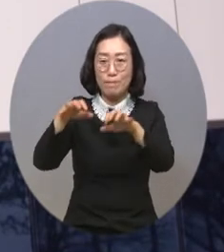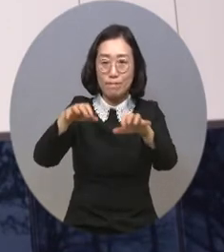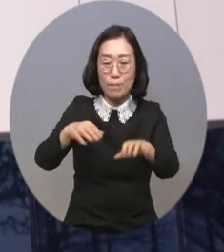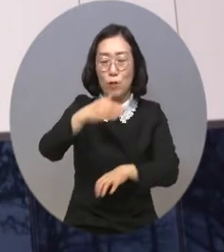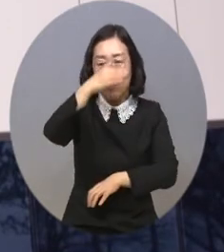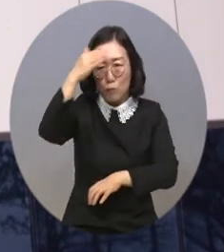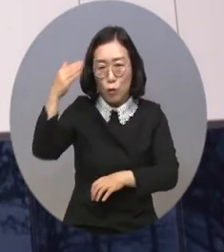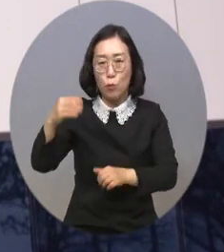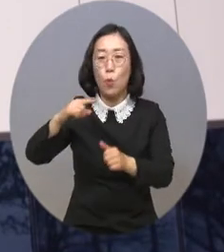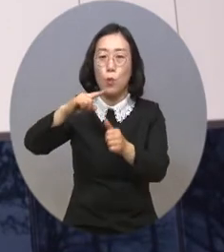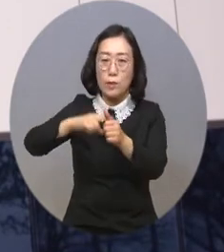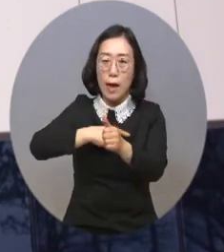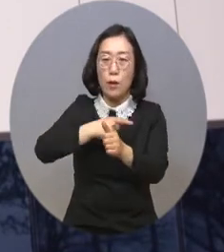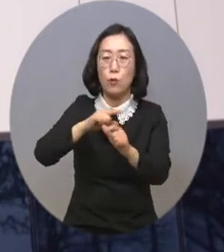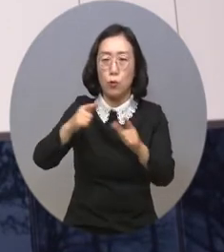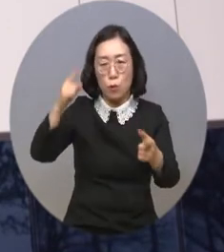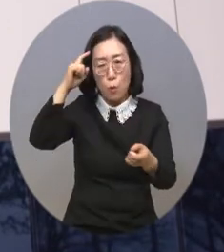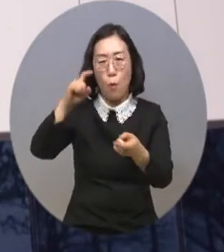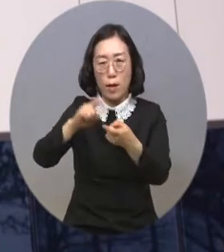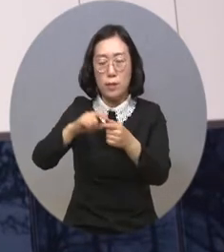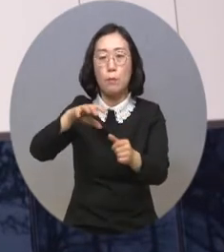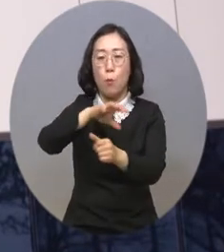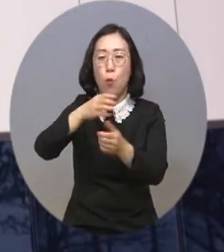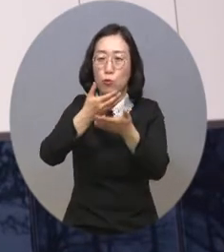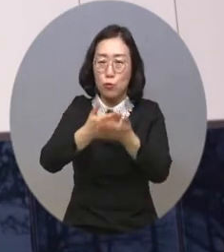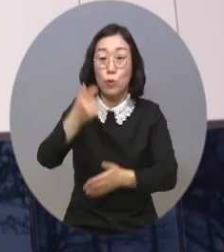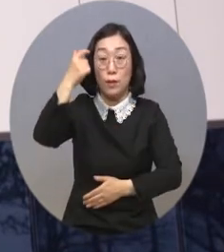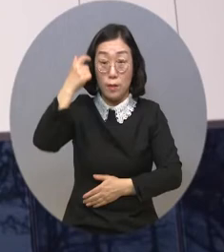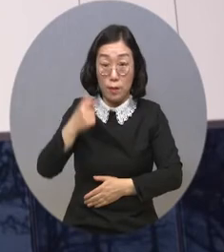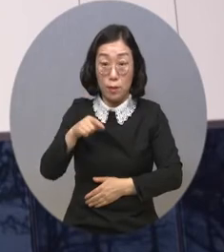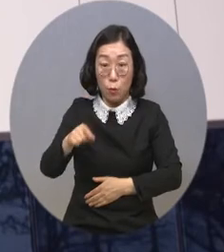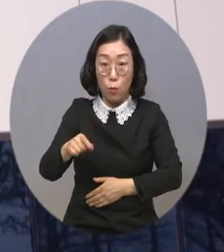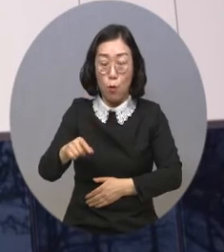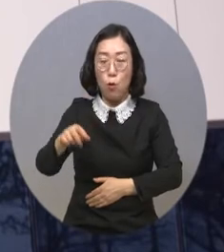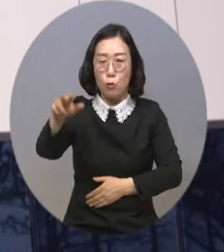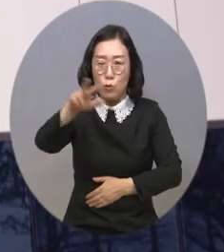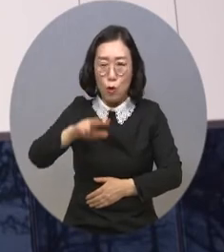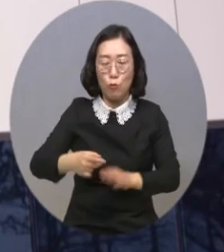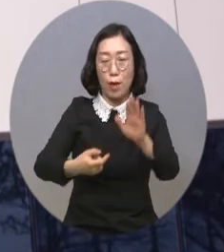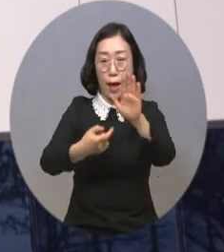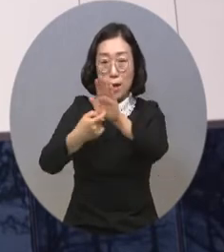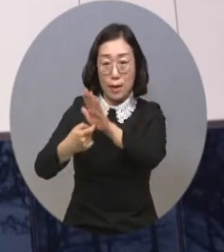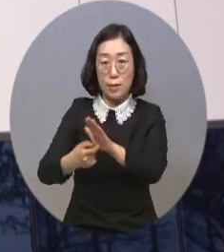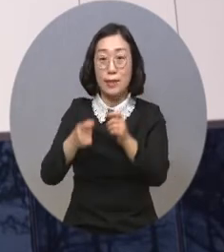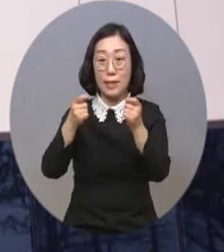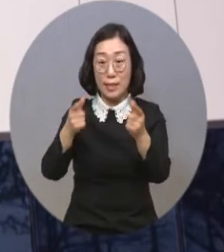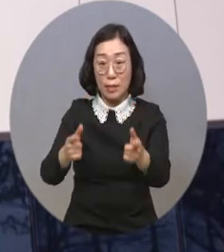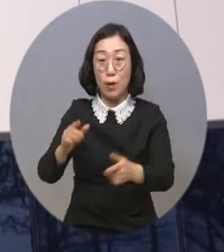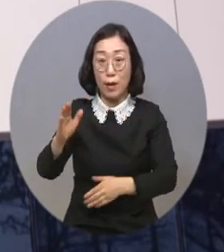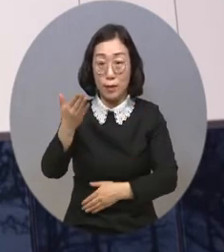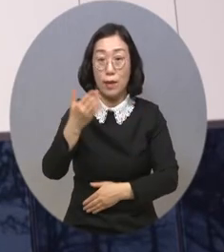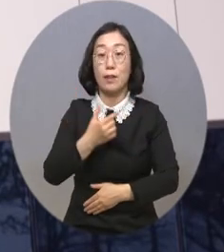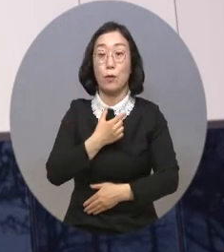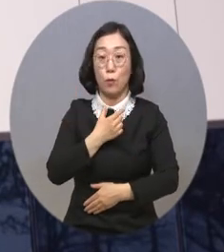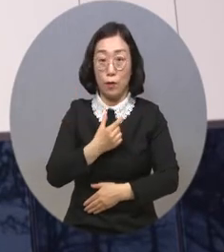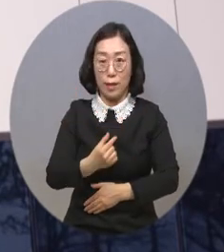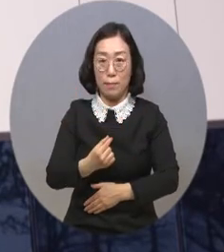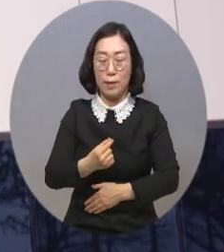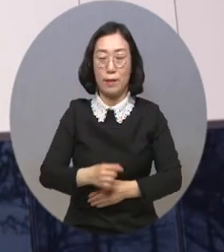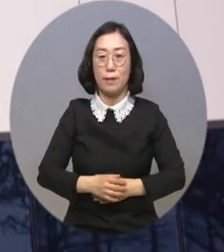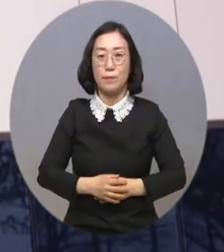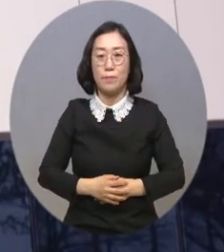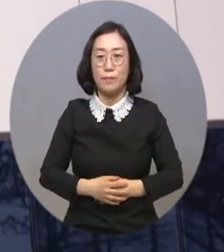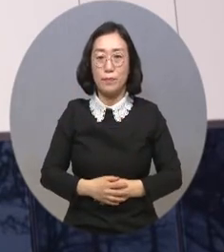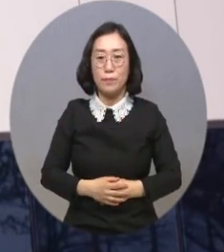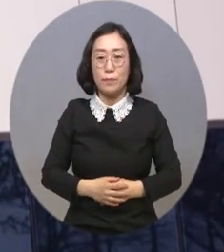보존 에 대해 학습하고 만경강 의 아름다움에 전국적으로 알릴 수 있는 기회가 되길 기대합니다 복시 tv 전복